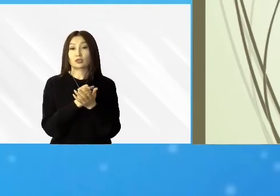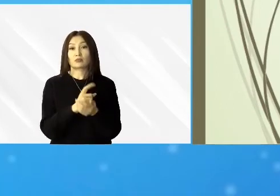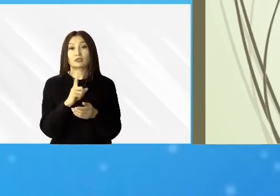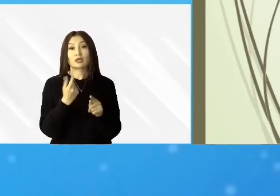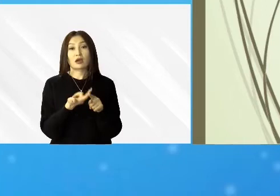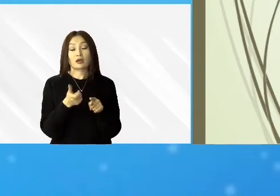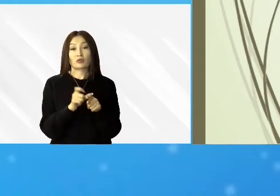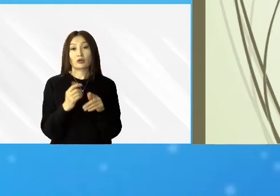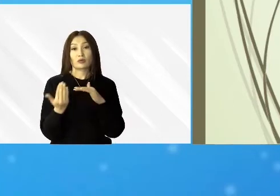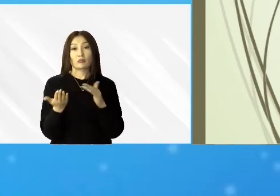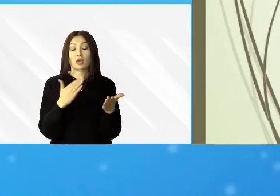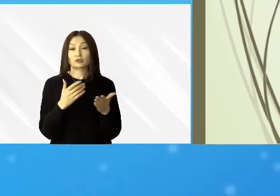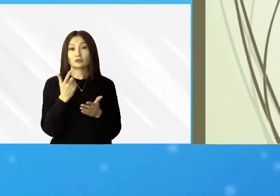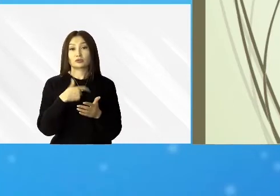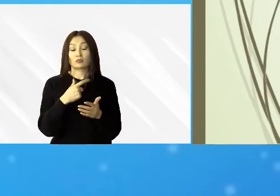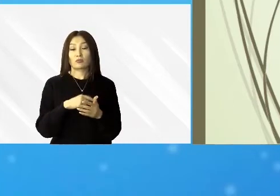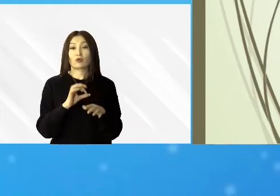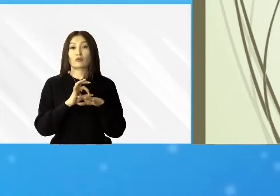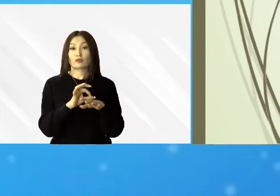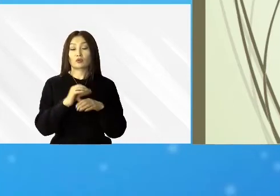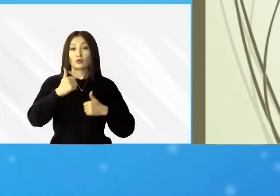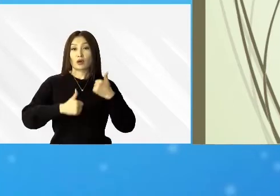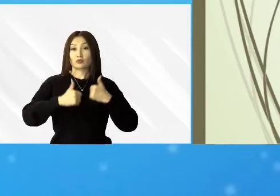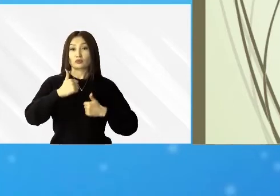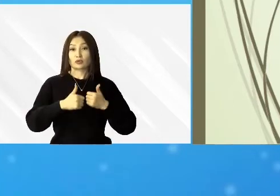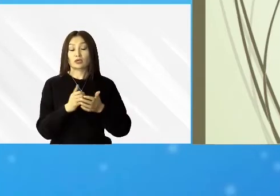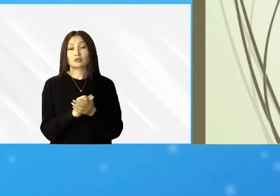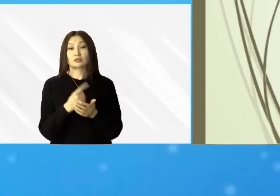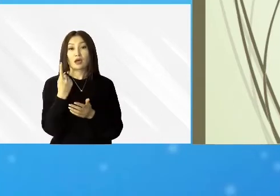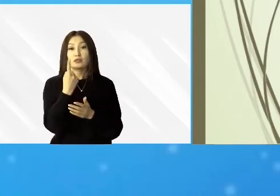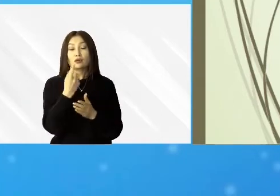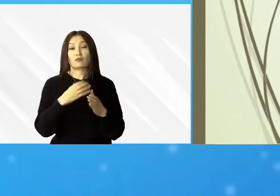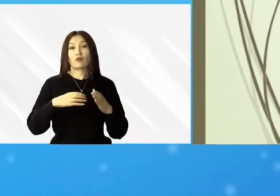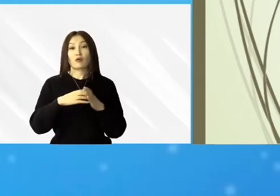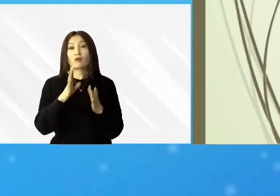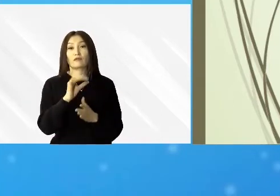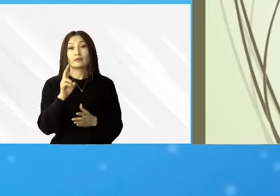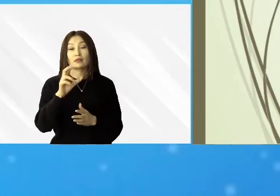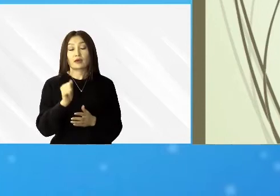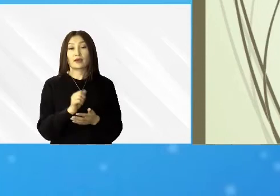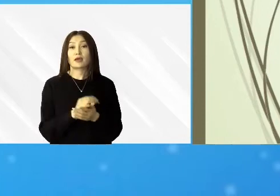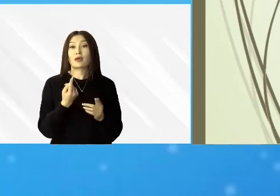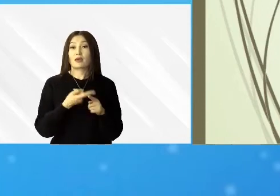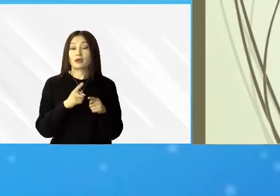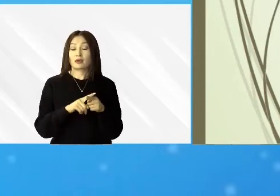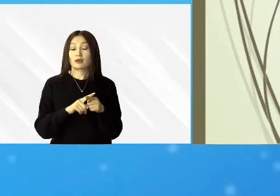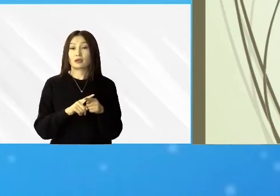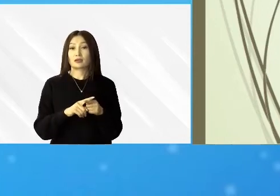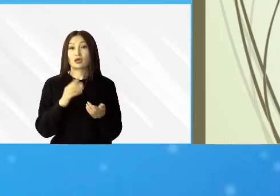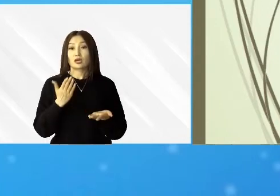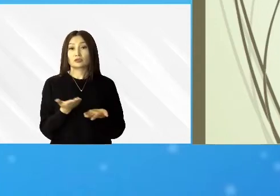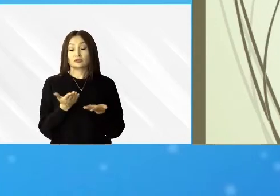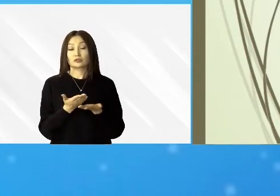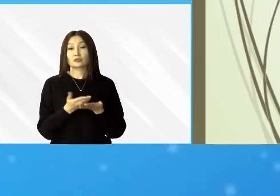за которые между собой ведут жесткую конкуренцию особи одного вида. Это подрывает